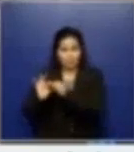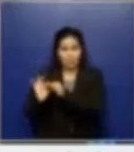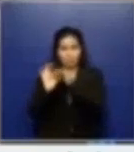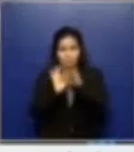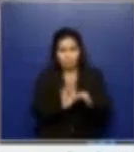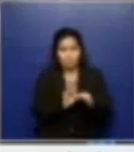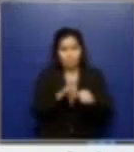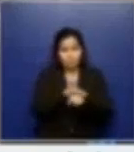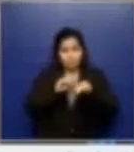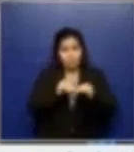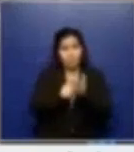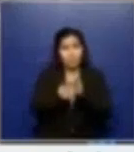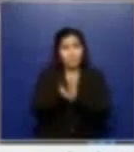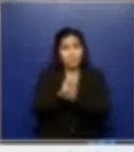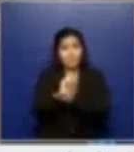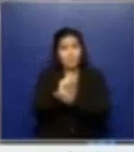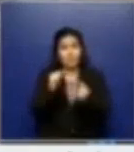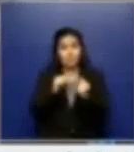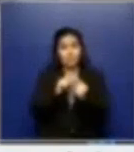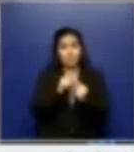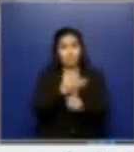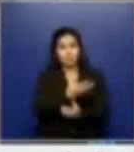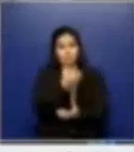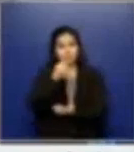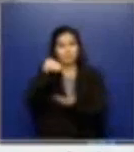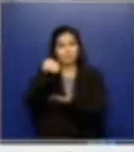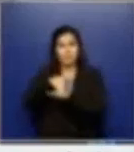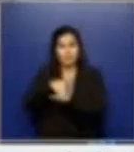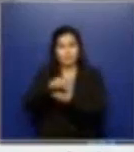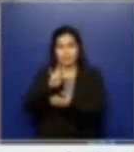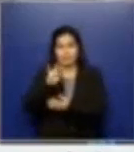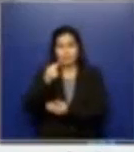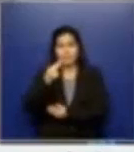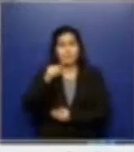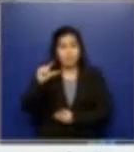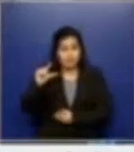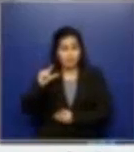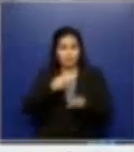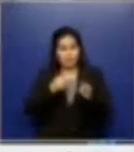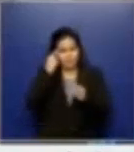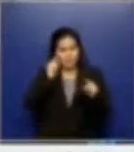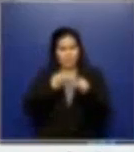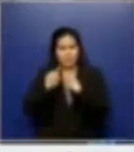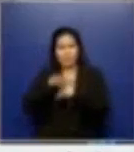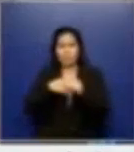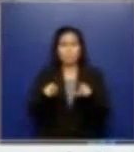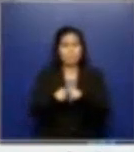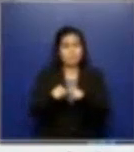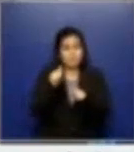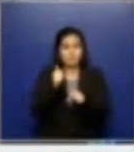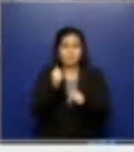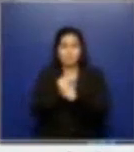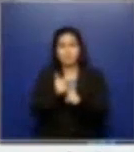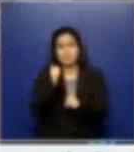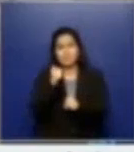ไรครับก็แค่โยกมาไว้ที่ส่วนกลาง40,000 ล้านน่ะคิดเหมือนเดิมทำเหมือนเดิมหวังจะ